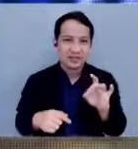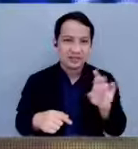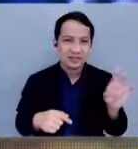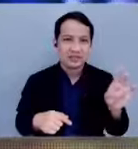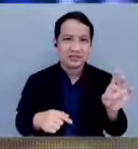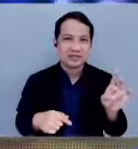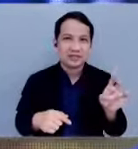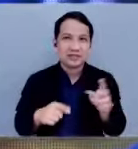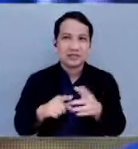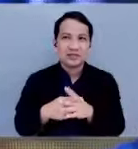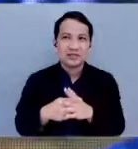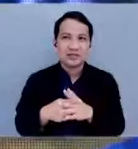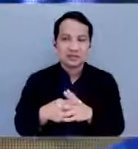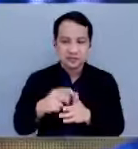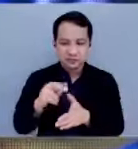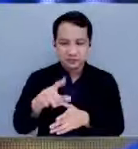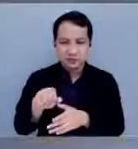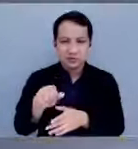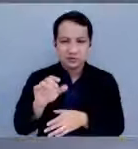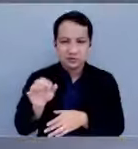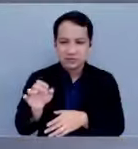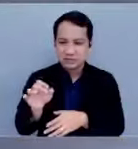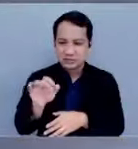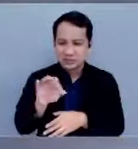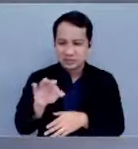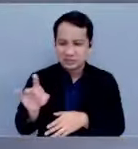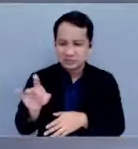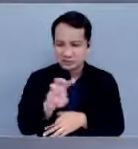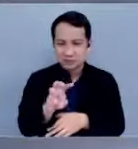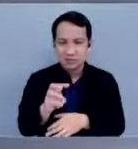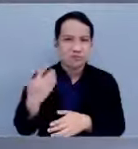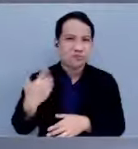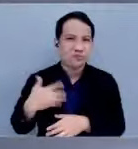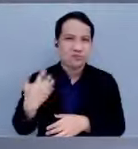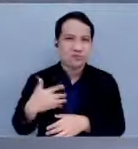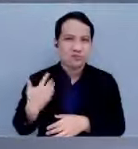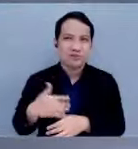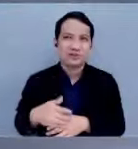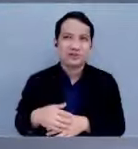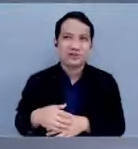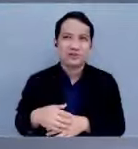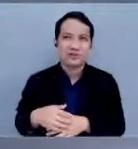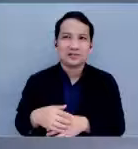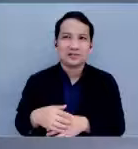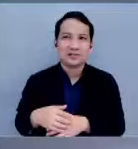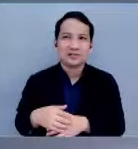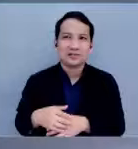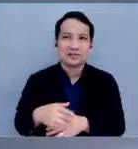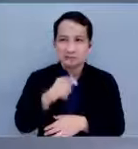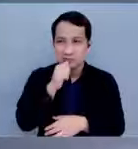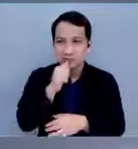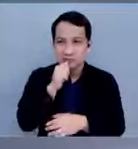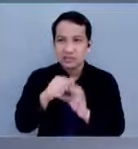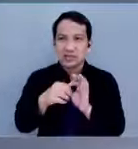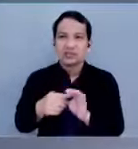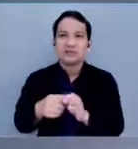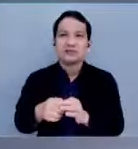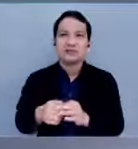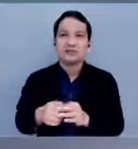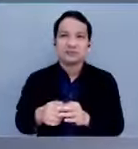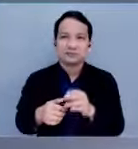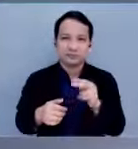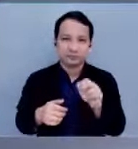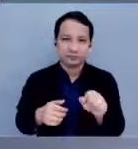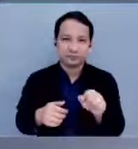ang Neocolours 86. Grabe, you all look super amazing. Yes. What is the secret of Neocolours? Na-maintain,